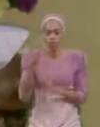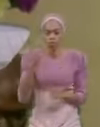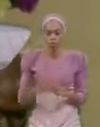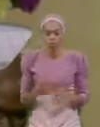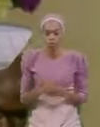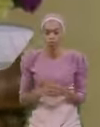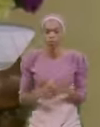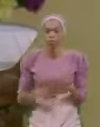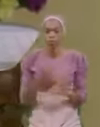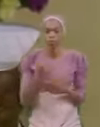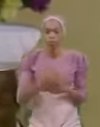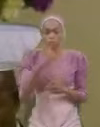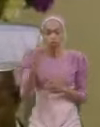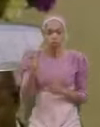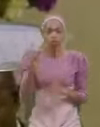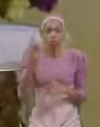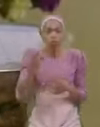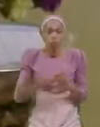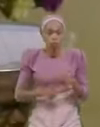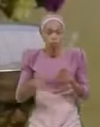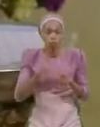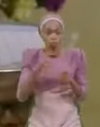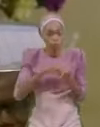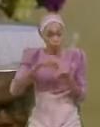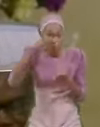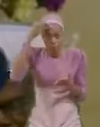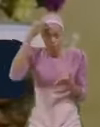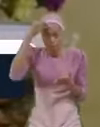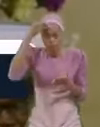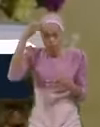suivante de la parabole du bon